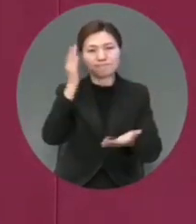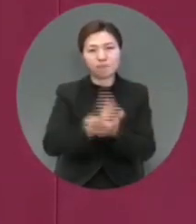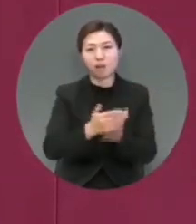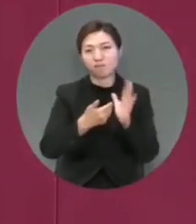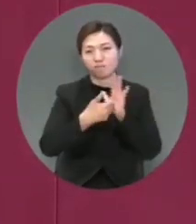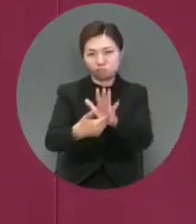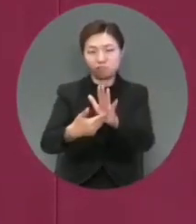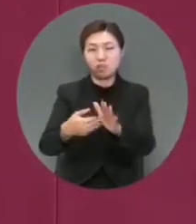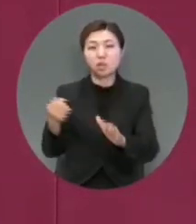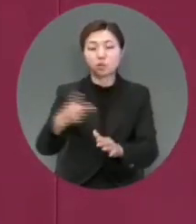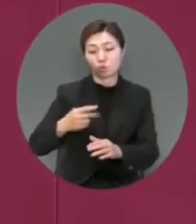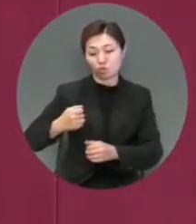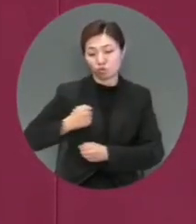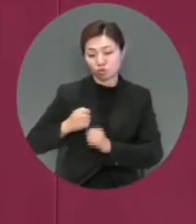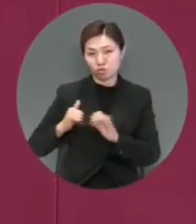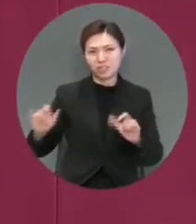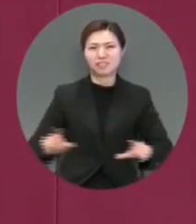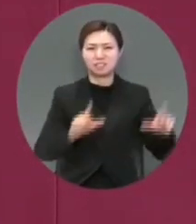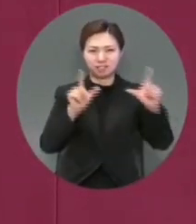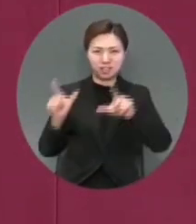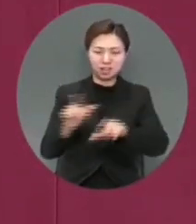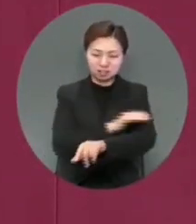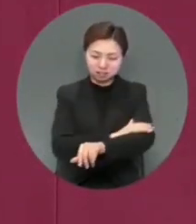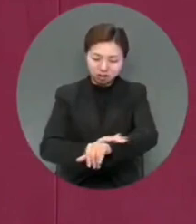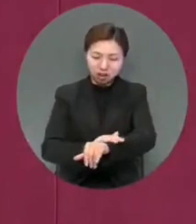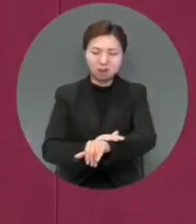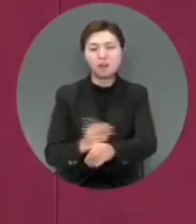장병들의 후생을 향상시키겠습니다.